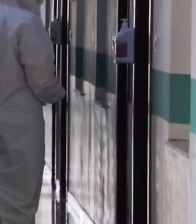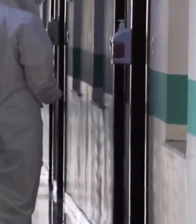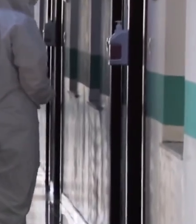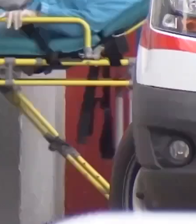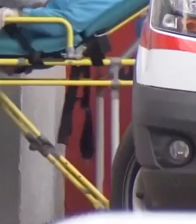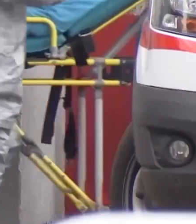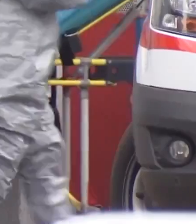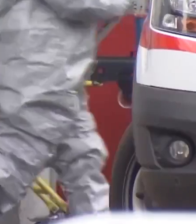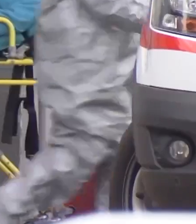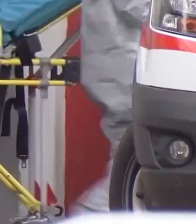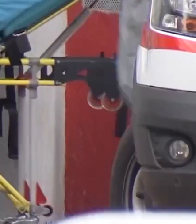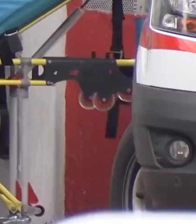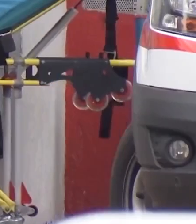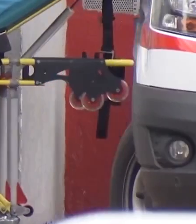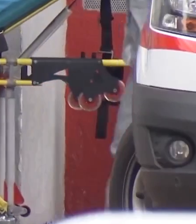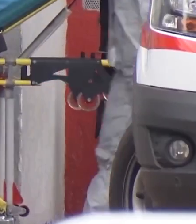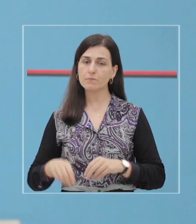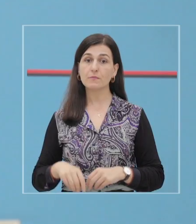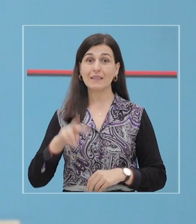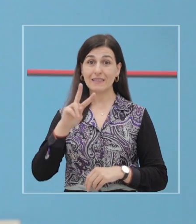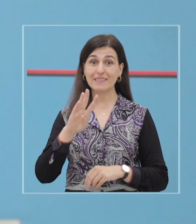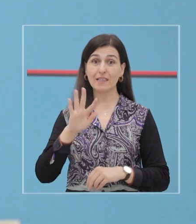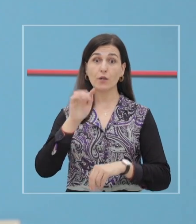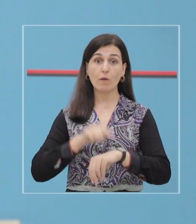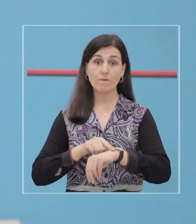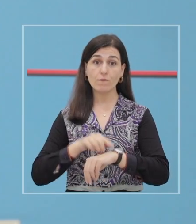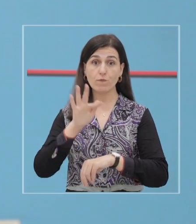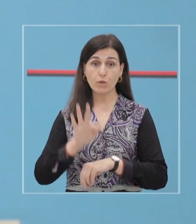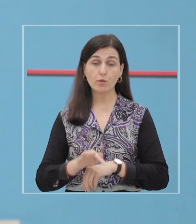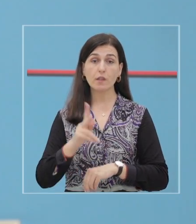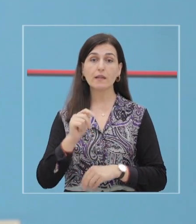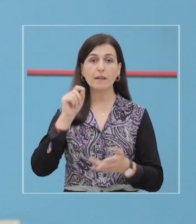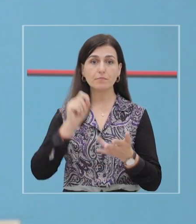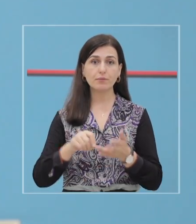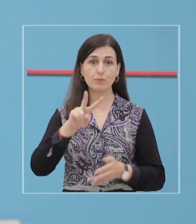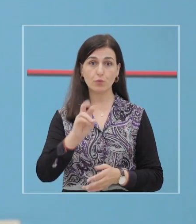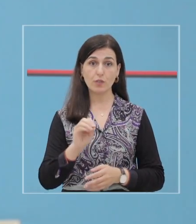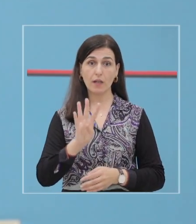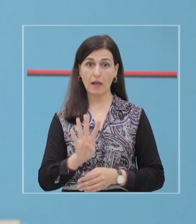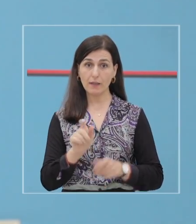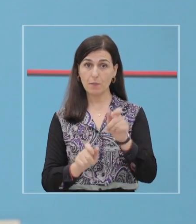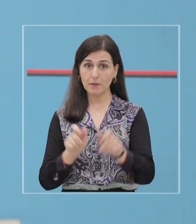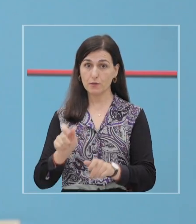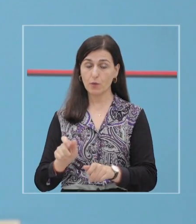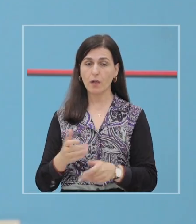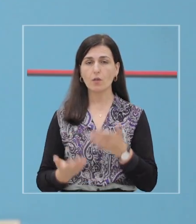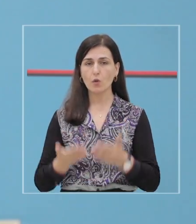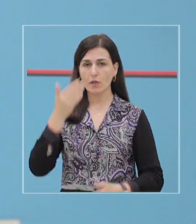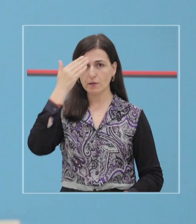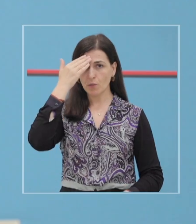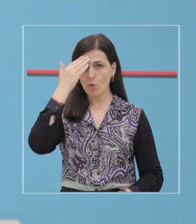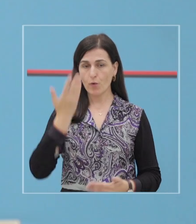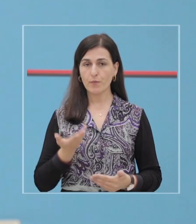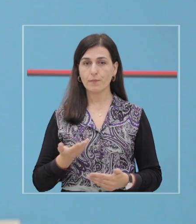totalit të prekurve ka shkuar në 969. Gjatë 24 orve të fundit janë testuar 204